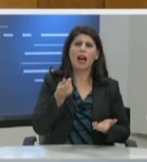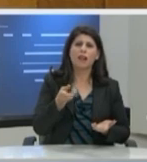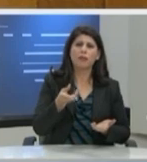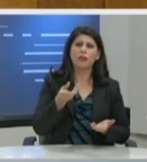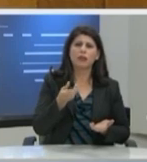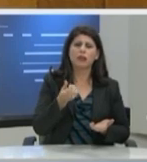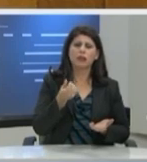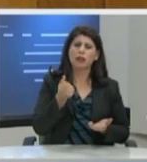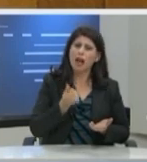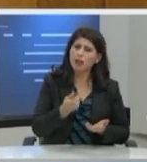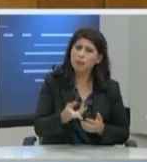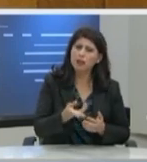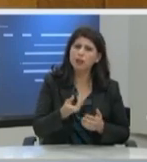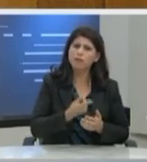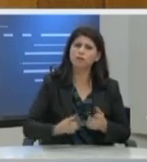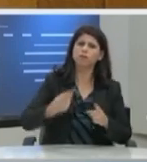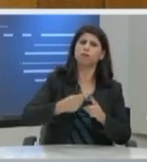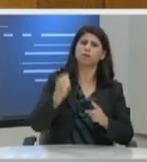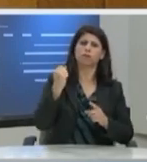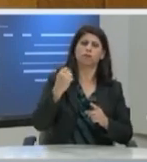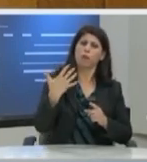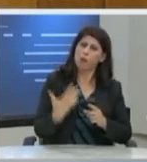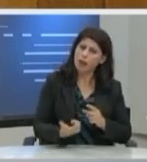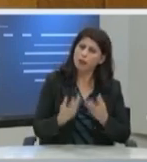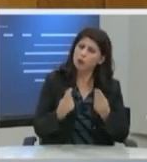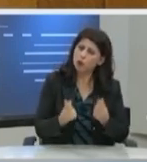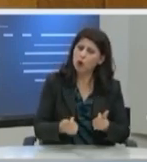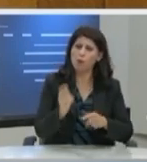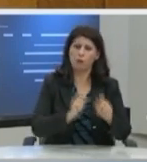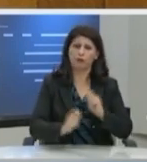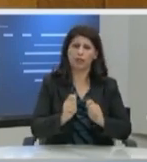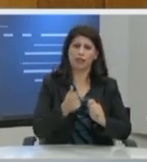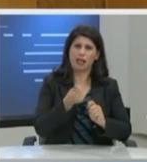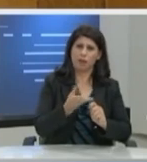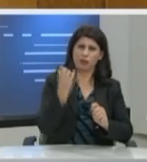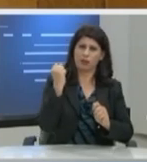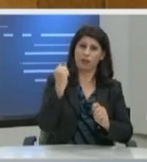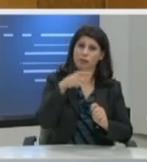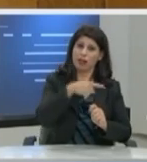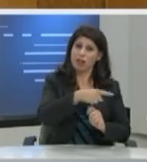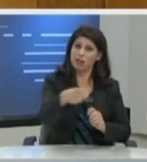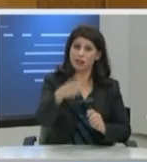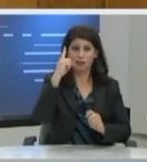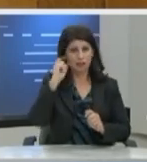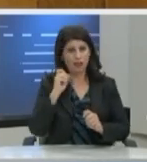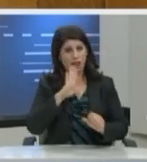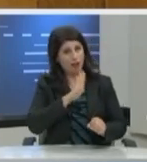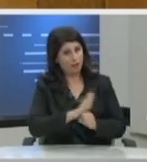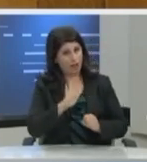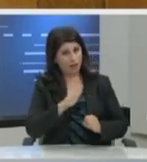αριθμητική υπεροχή που έχετε δημιουργήσει, με τον τρόπο που την έχετε δημιουργήσει, εσείς ξέρετε αν σας